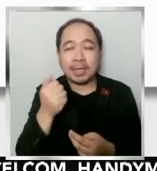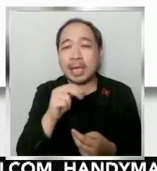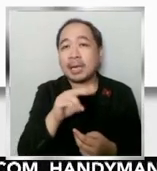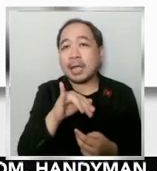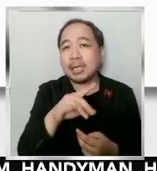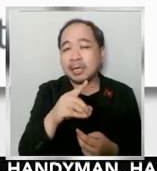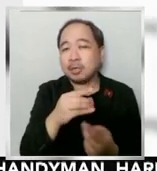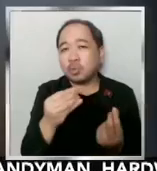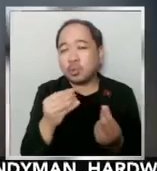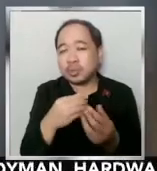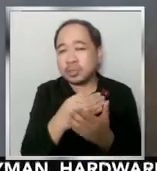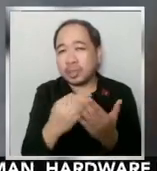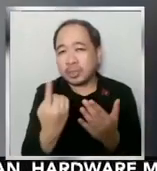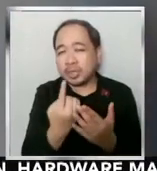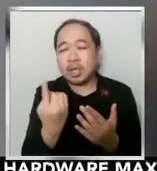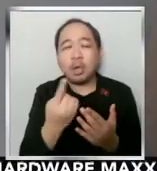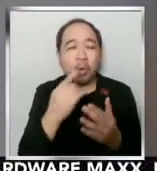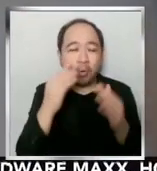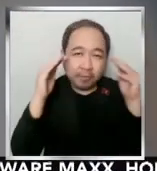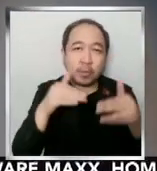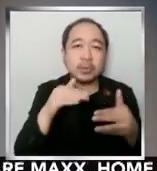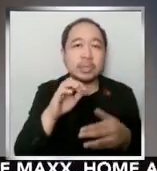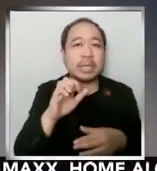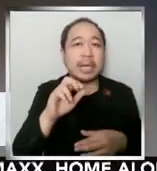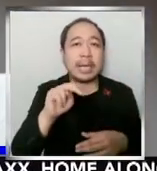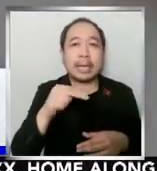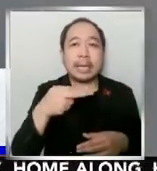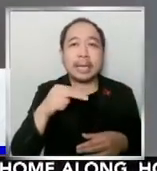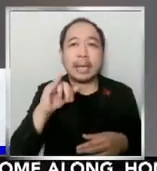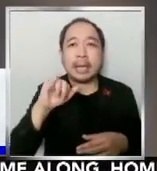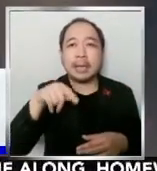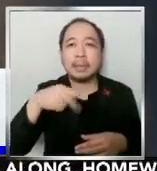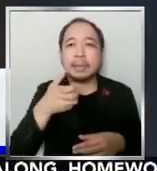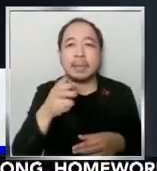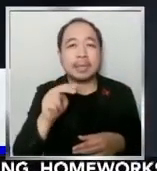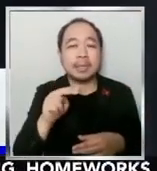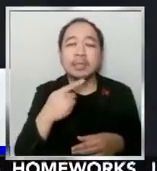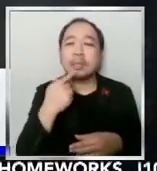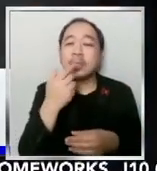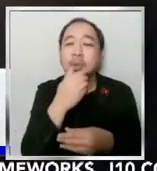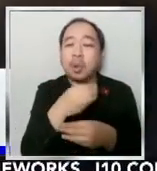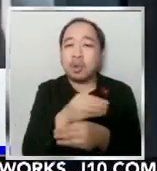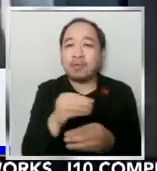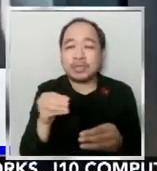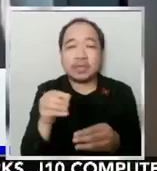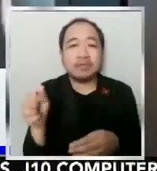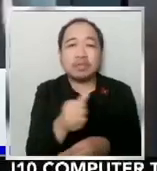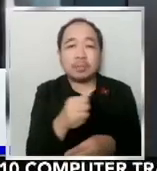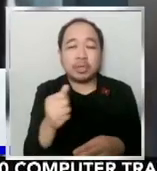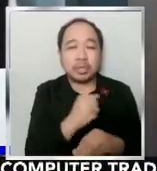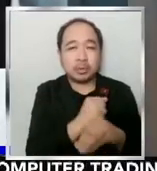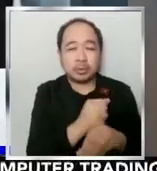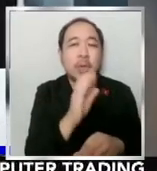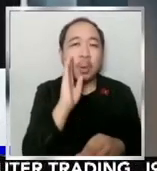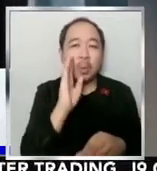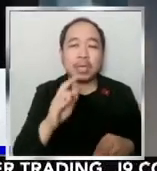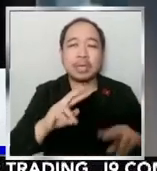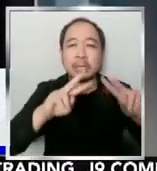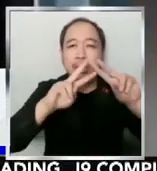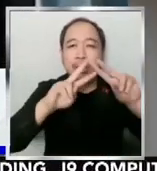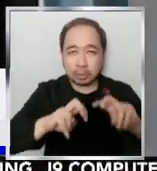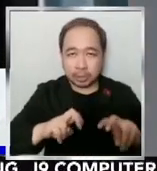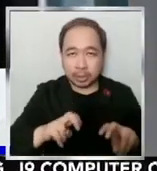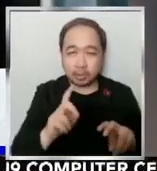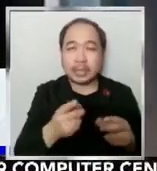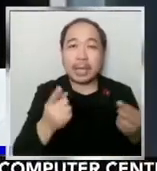sa ENHYPEN. Sabi ng Office of Transportation Security, iimbestigahan raw nila ang nangyari para maitama.